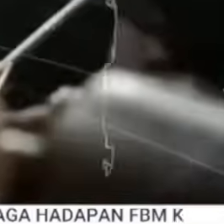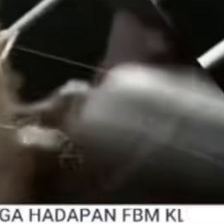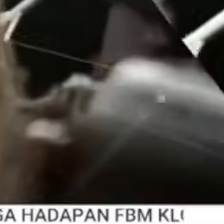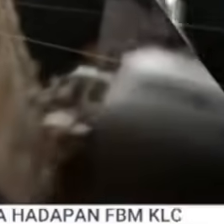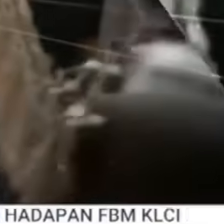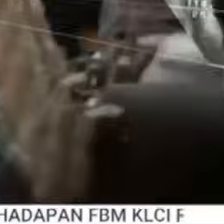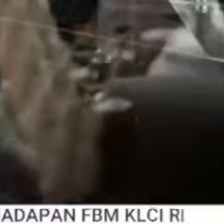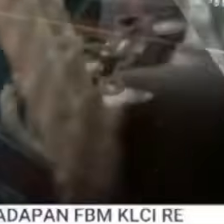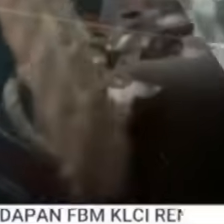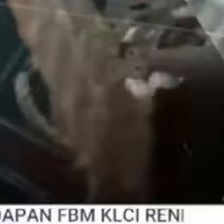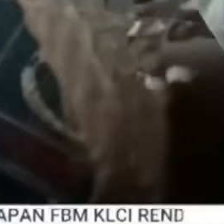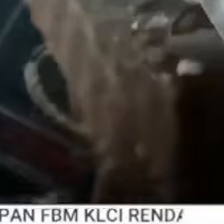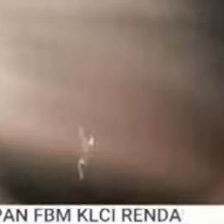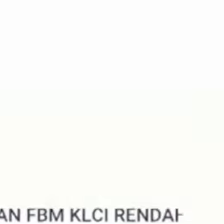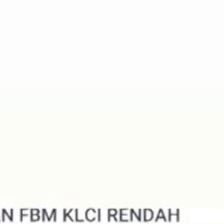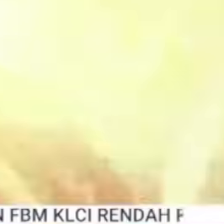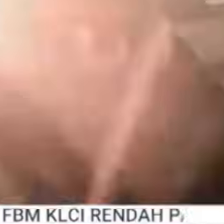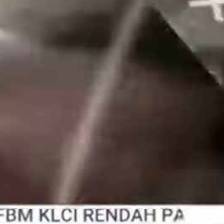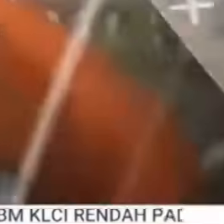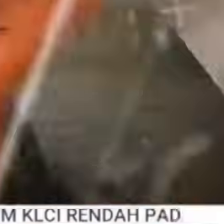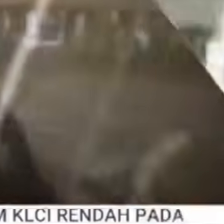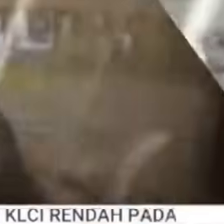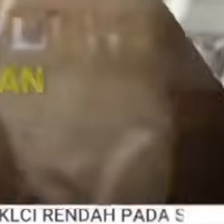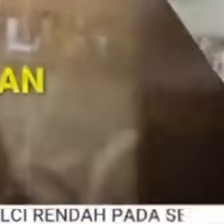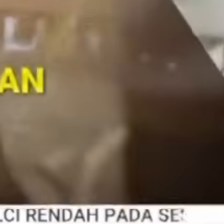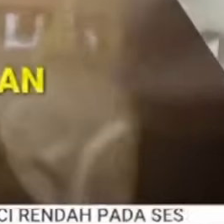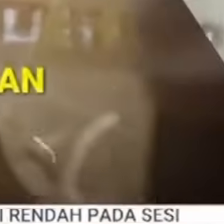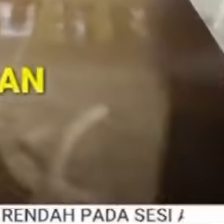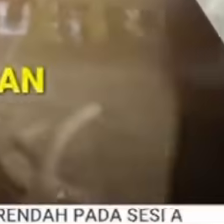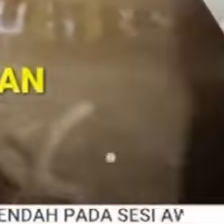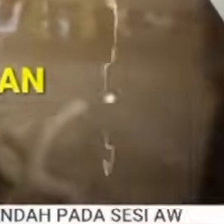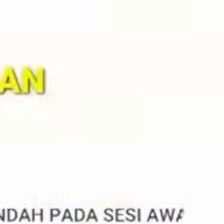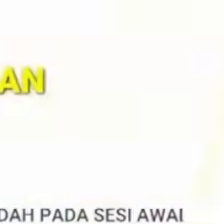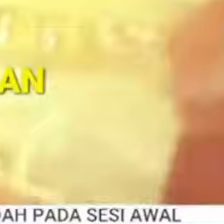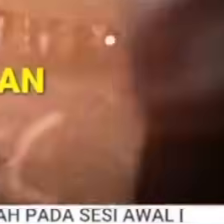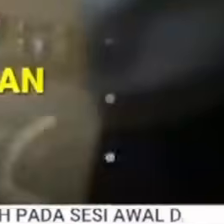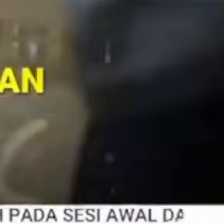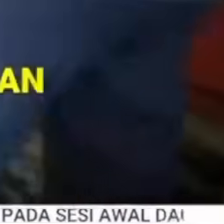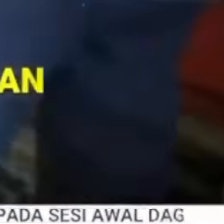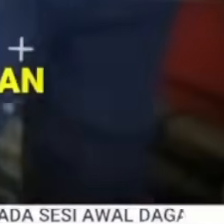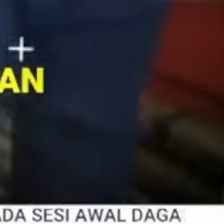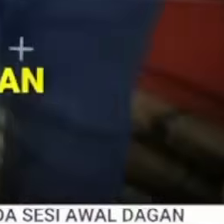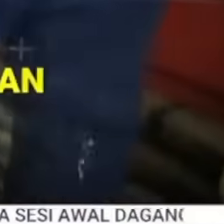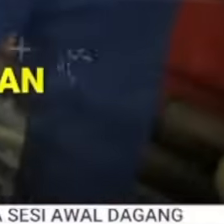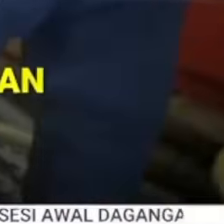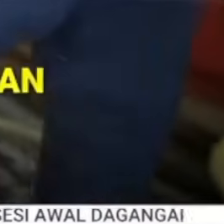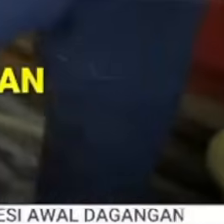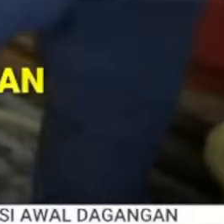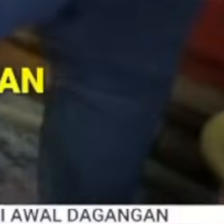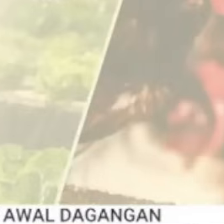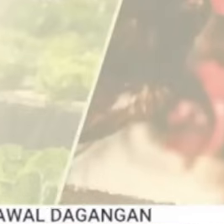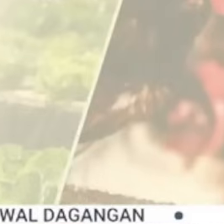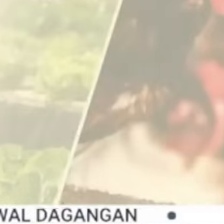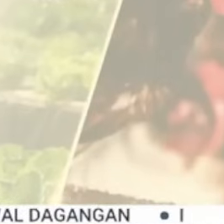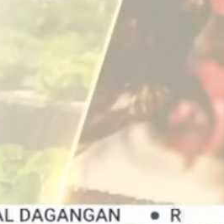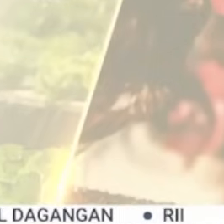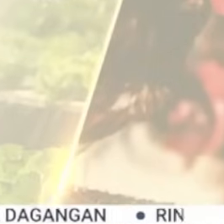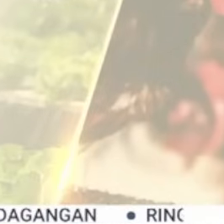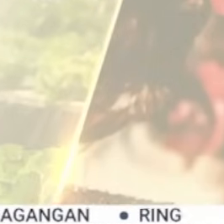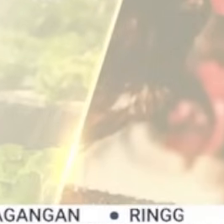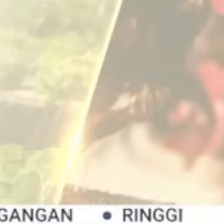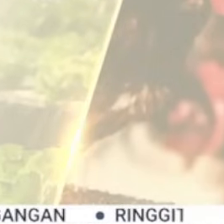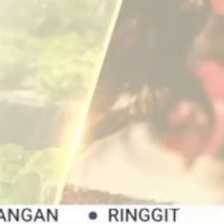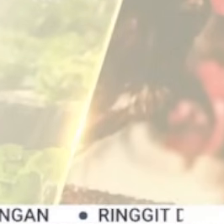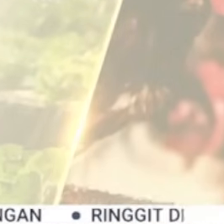Ayuh kita meriahkan sambutan hari peladang penternak dan nelayan kebangsaan 2023